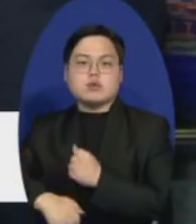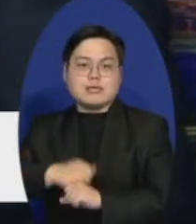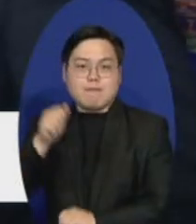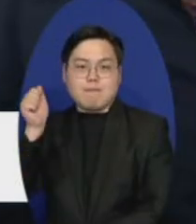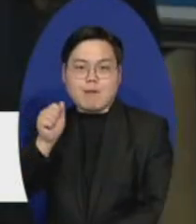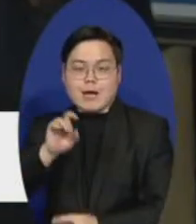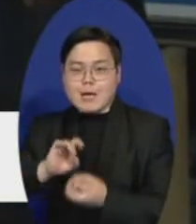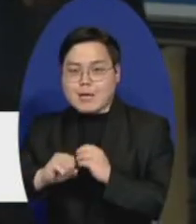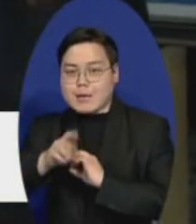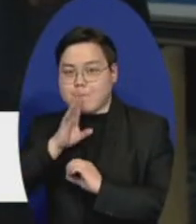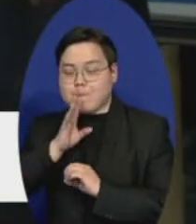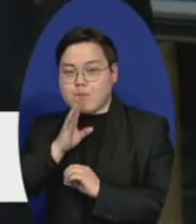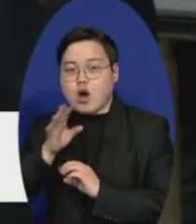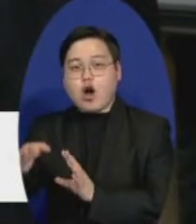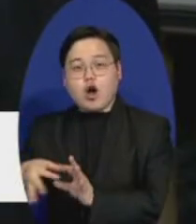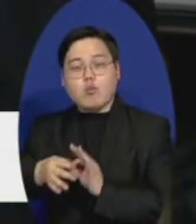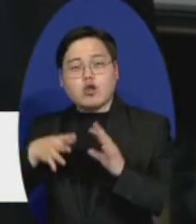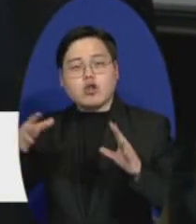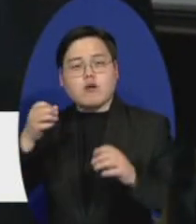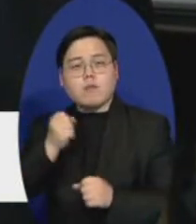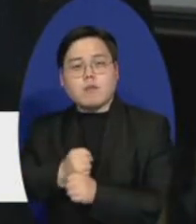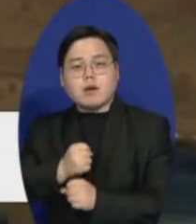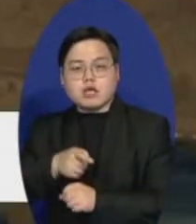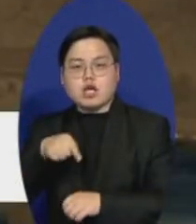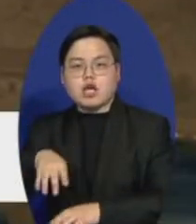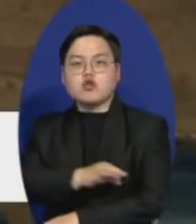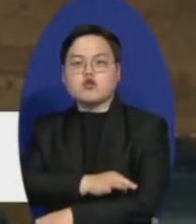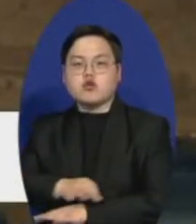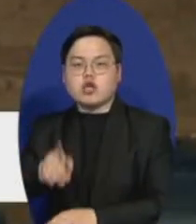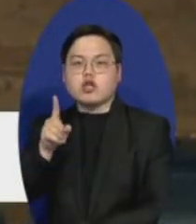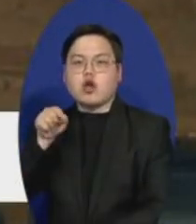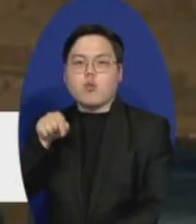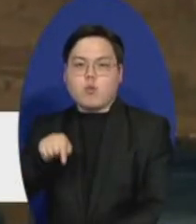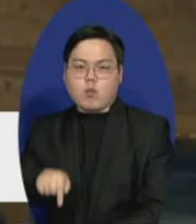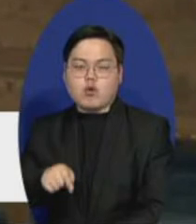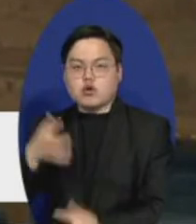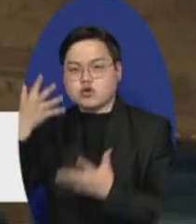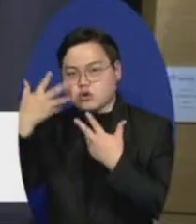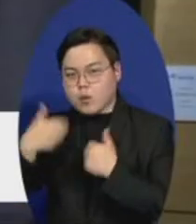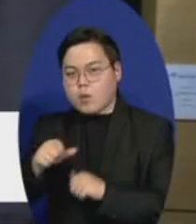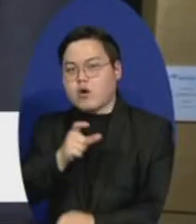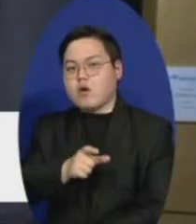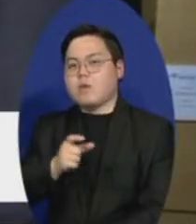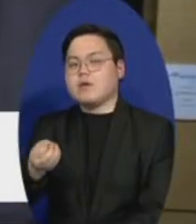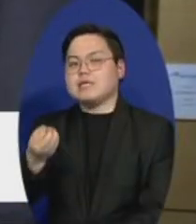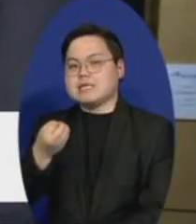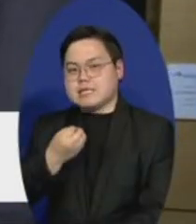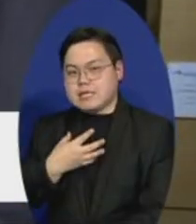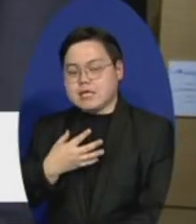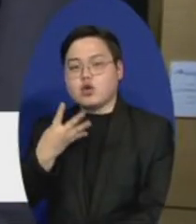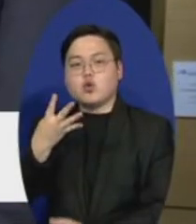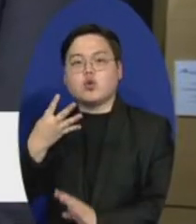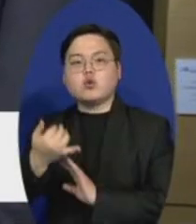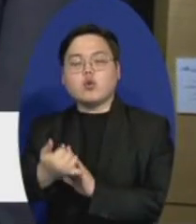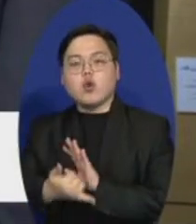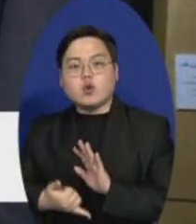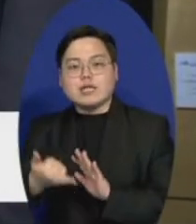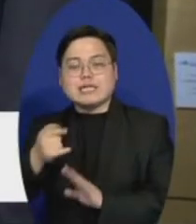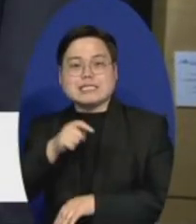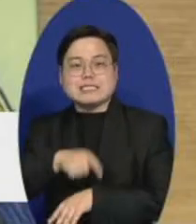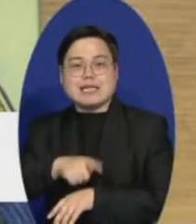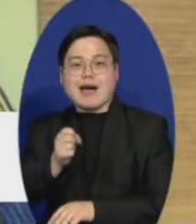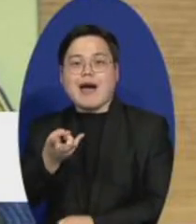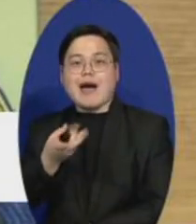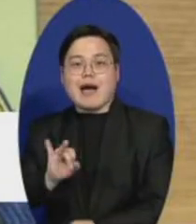хүрээнд хийгдэж байгаа томоохон ажлуудын нэг нь энэхүү төсөл гэдгийг ч зохион байгуулагчид энэ үеэр онцолж байлаа. 4 цагийн хангай уран зургийн